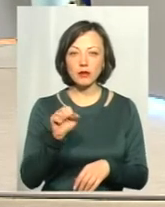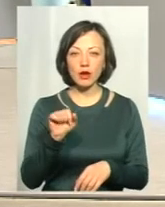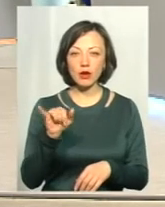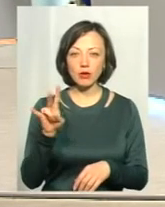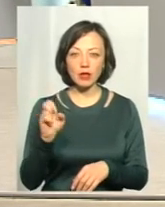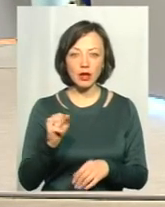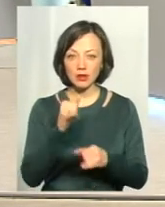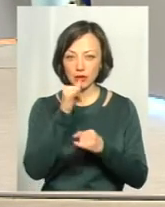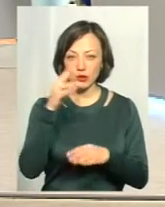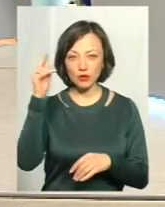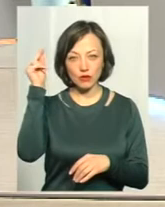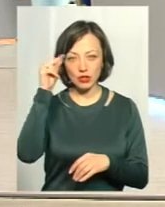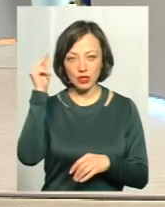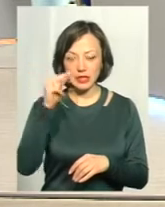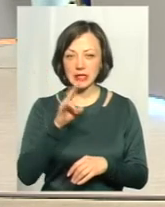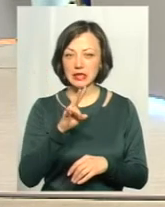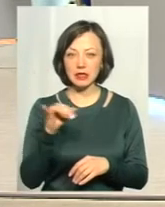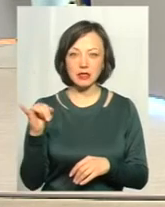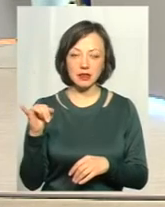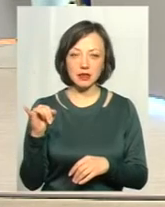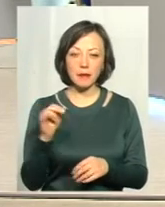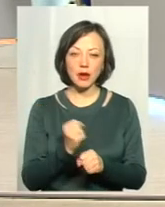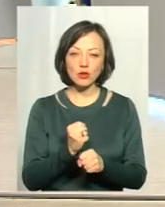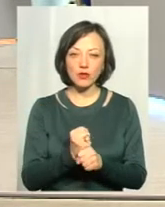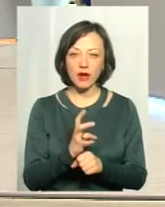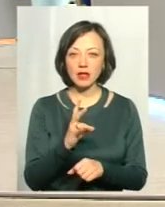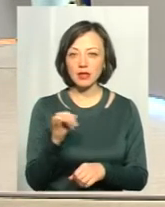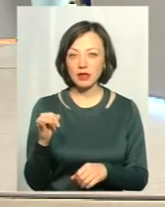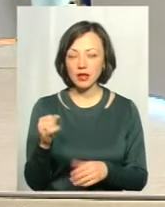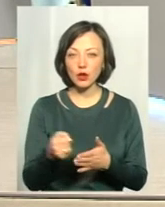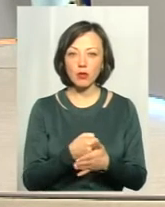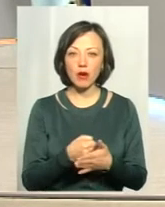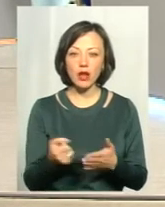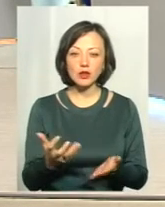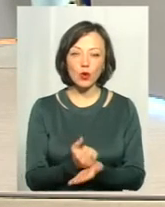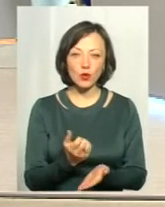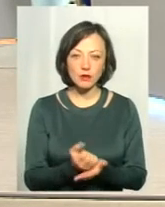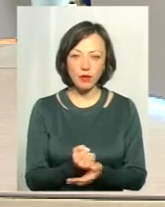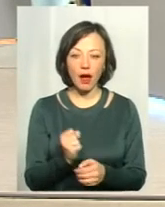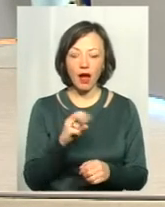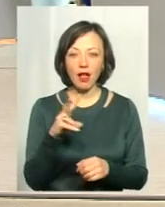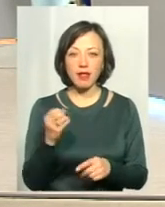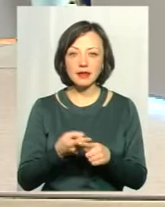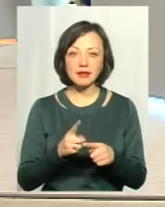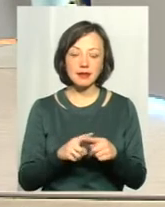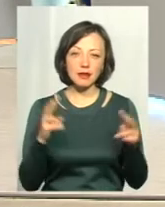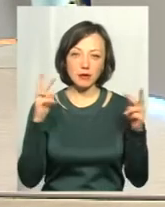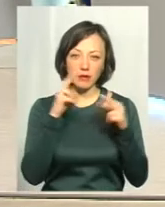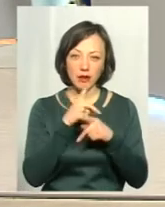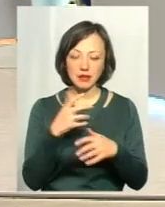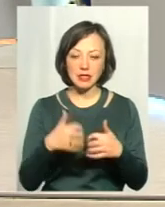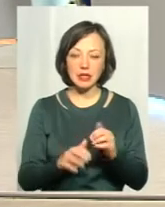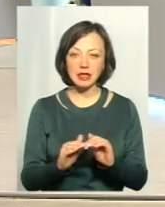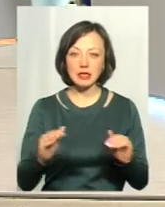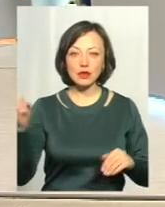ні вчитися, ну така думка існує, ні вчитися, ні працювати, ні домагатися успіхів. Але це неправда, бо серед